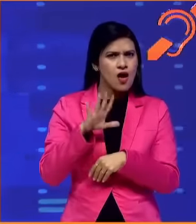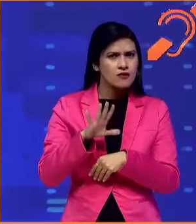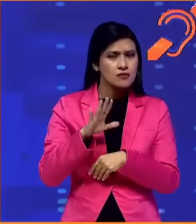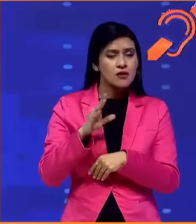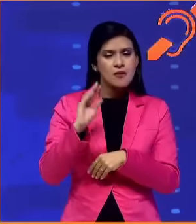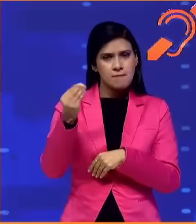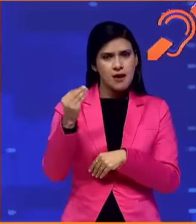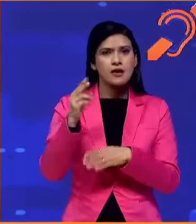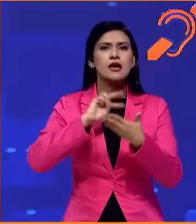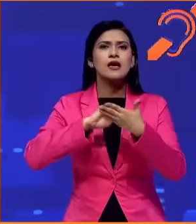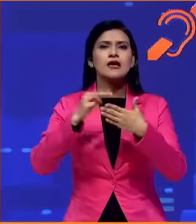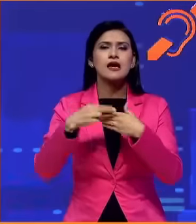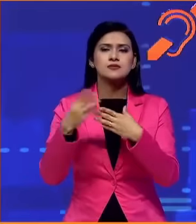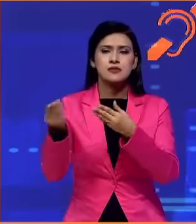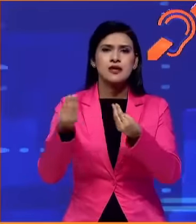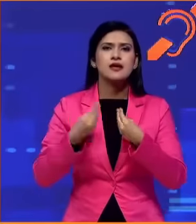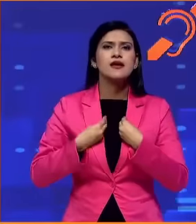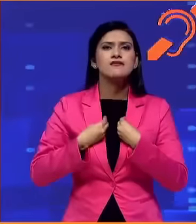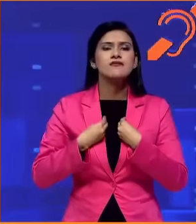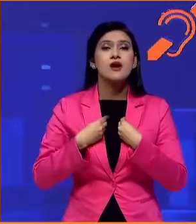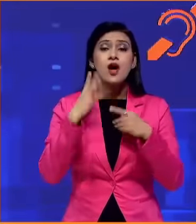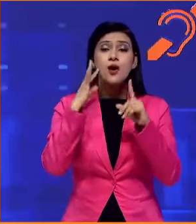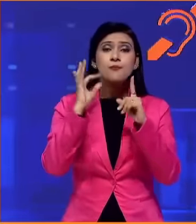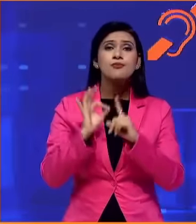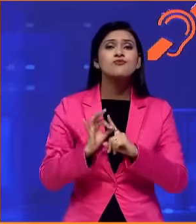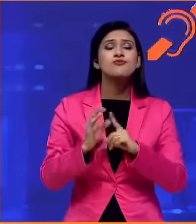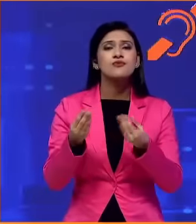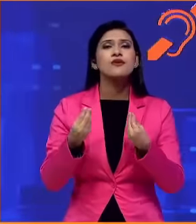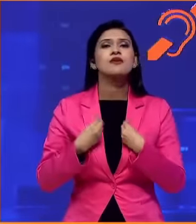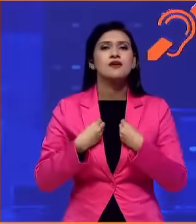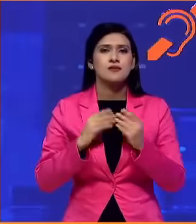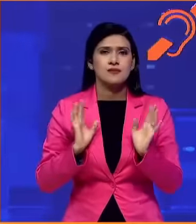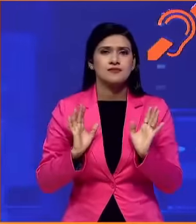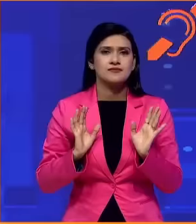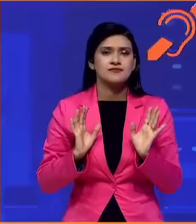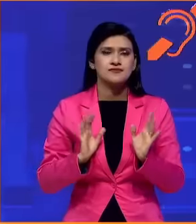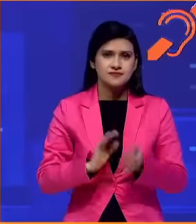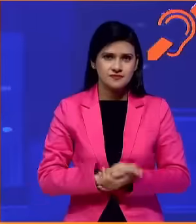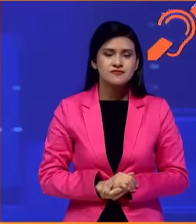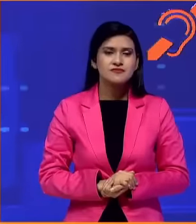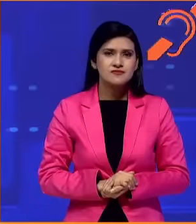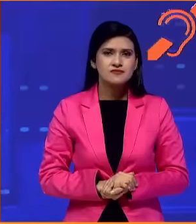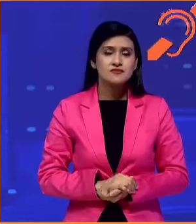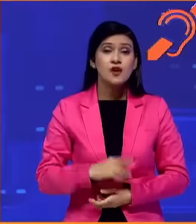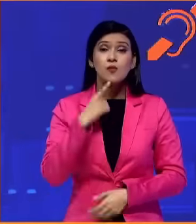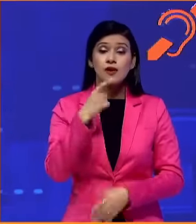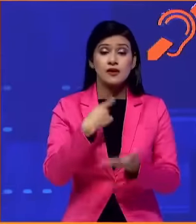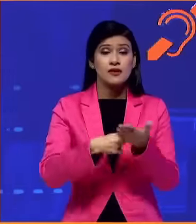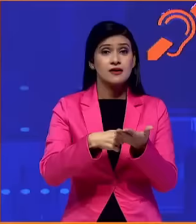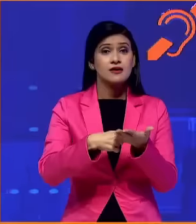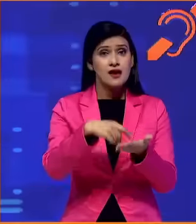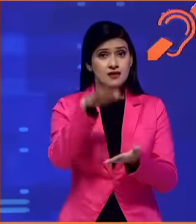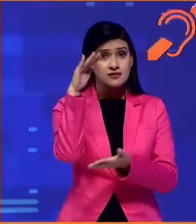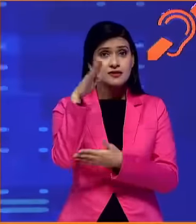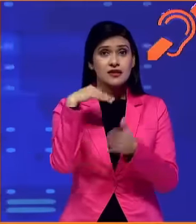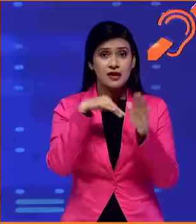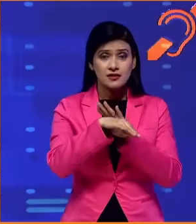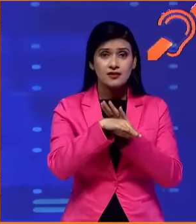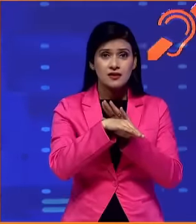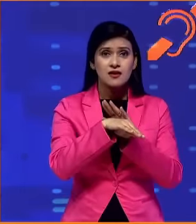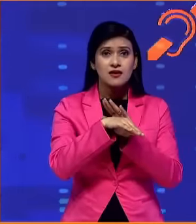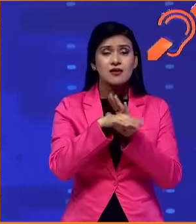बनाएरखीजानीचाहिए।सभी कार्यपारदर्शीतरीकेसेकिएजानेचाहिए। आपकीसरकारराजस्थानमेंसत्तामेंथी। अशोकगहलोतकीसरकारने कई